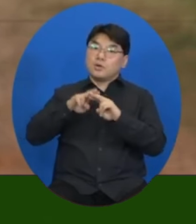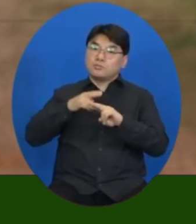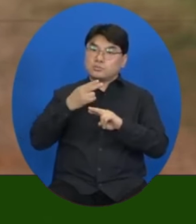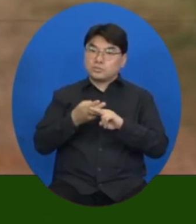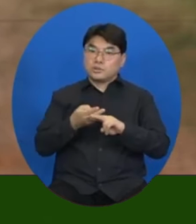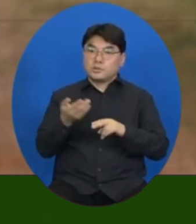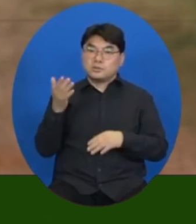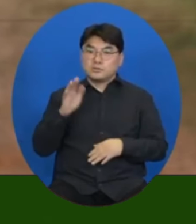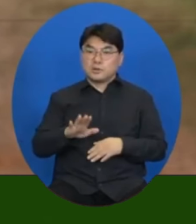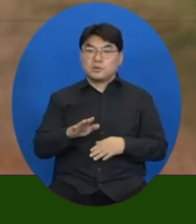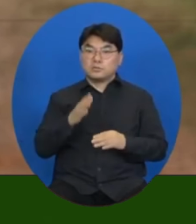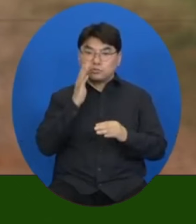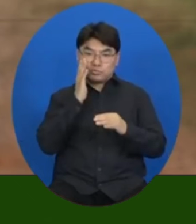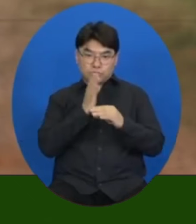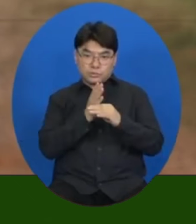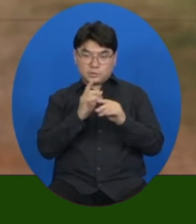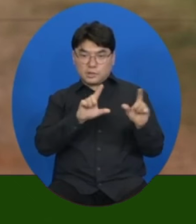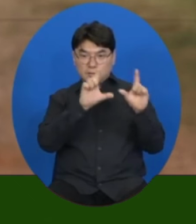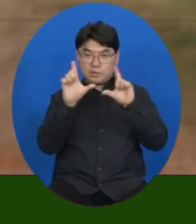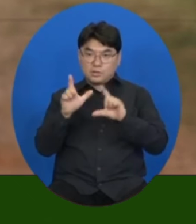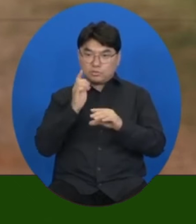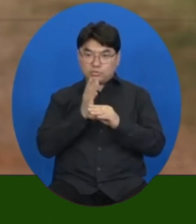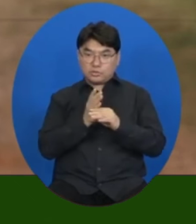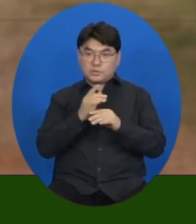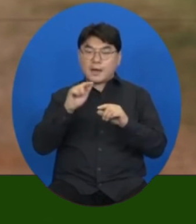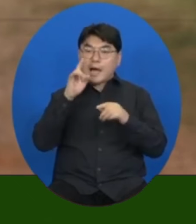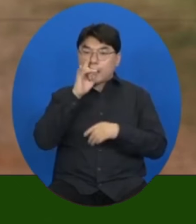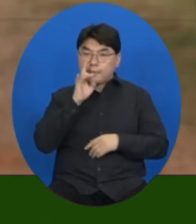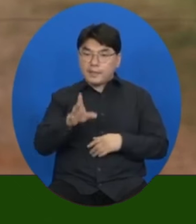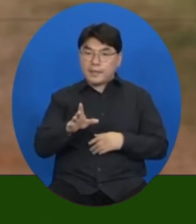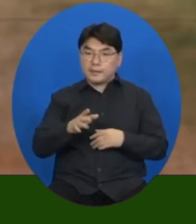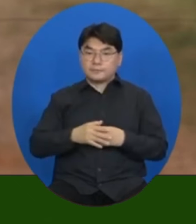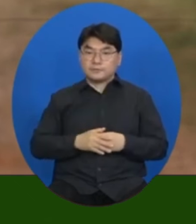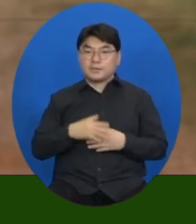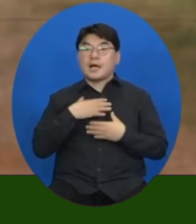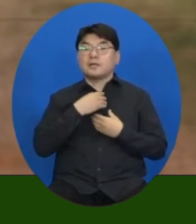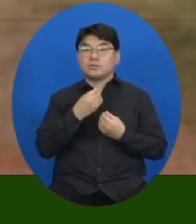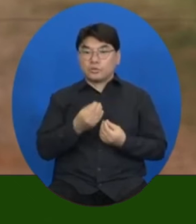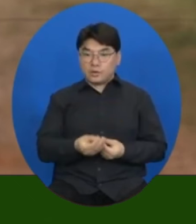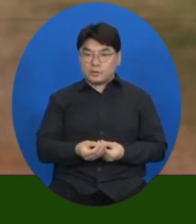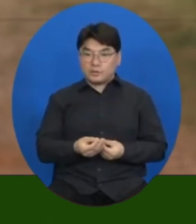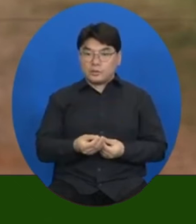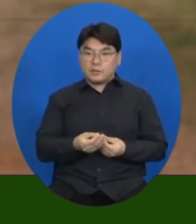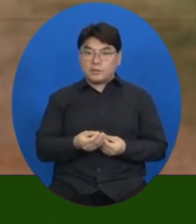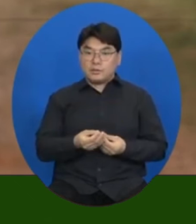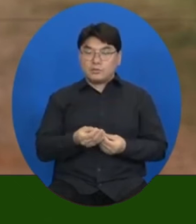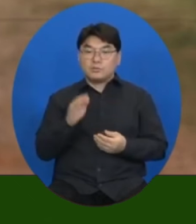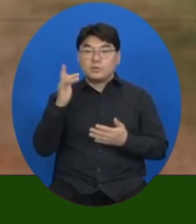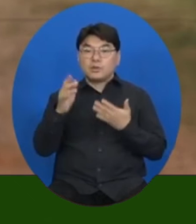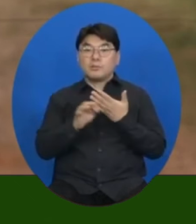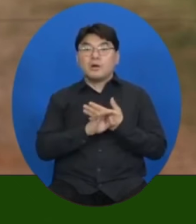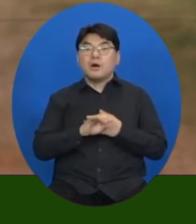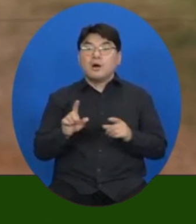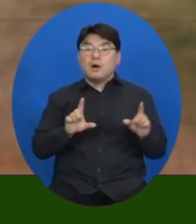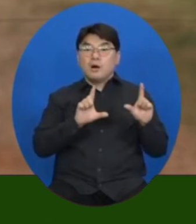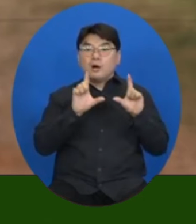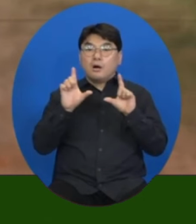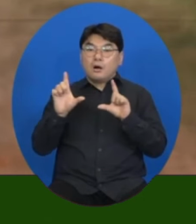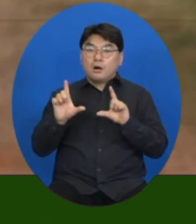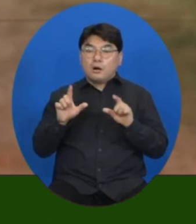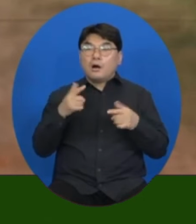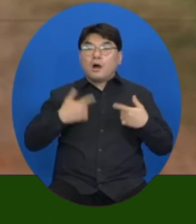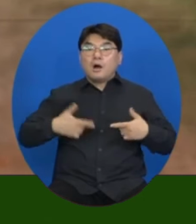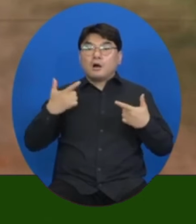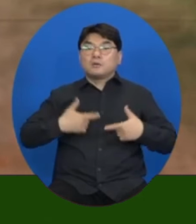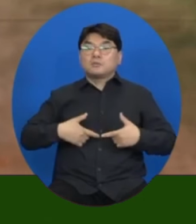인생의 중심이 될 수는 없는 것입니다 그것이 우리의 안정감이 된다면 항상 불안할 겁니다 그